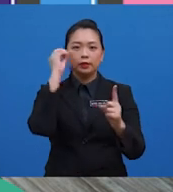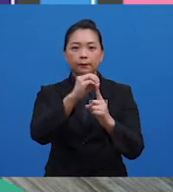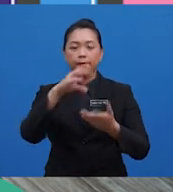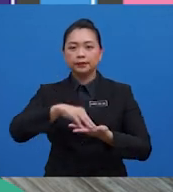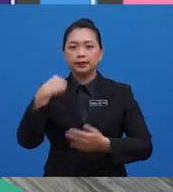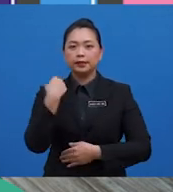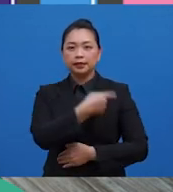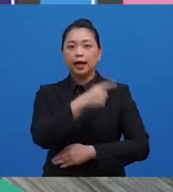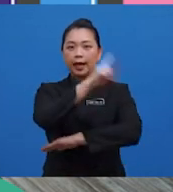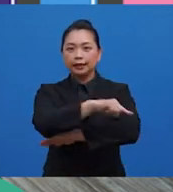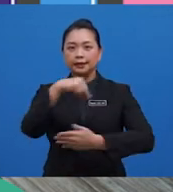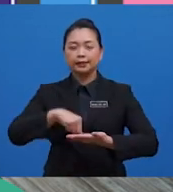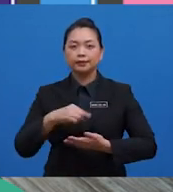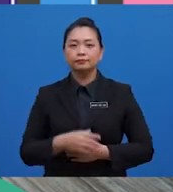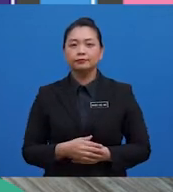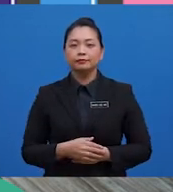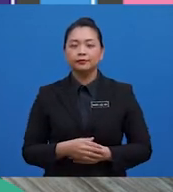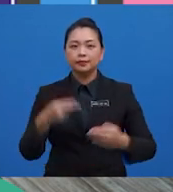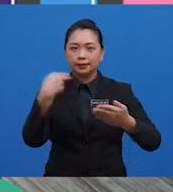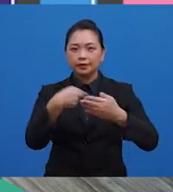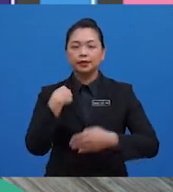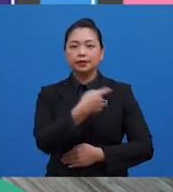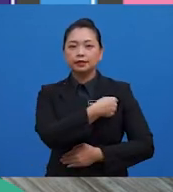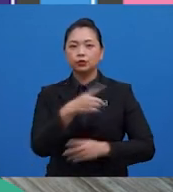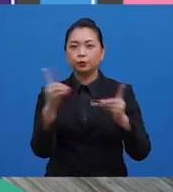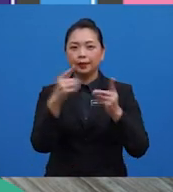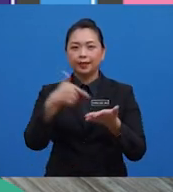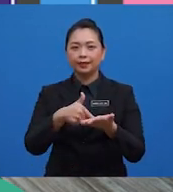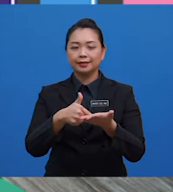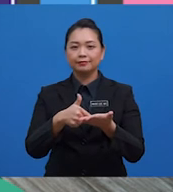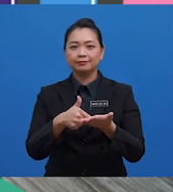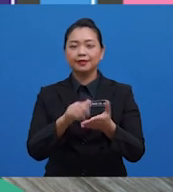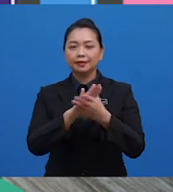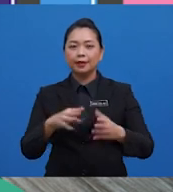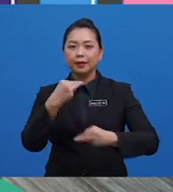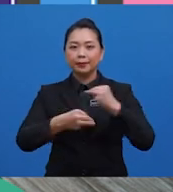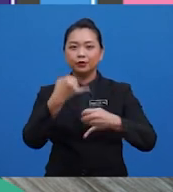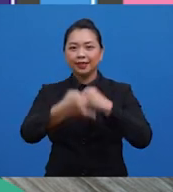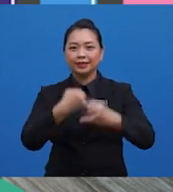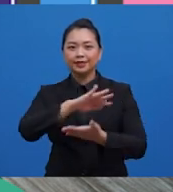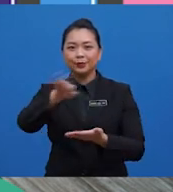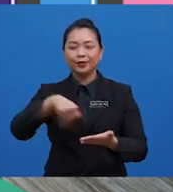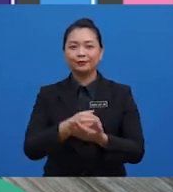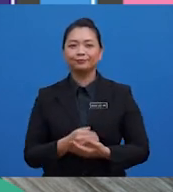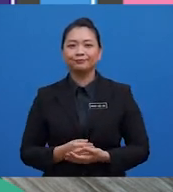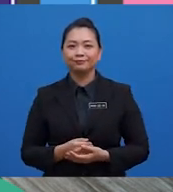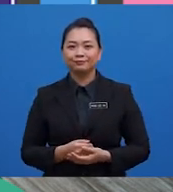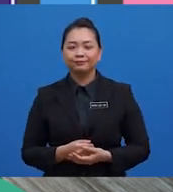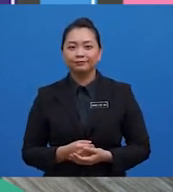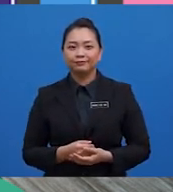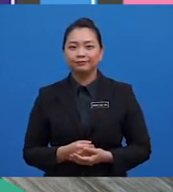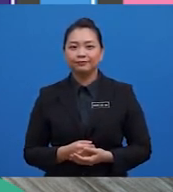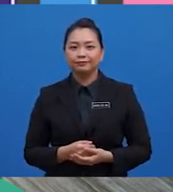objektif pembelajaran kita pada hari ini. Sehingga kita berjumpa lagi. Selamat maju jaya semua.